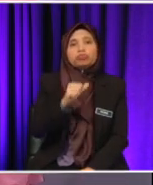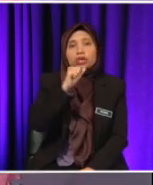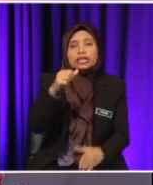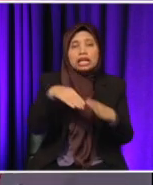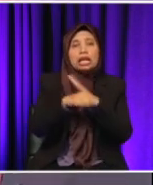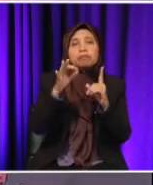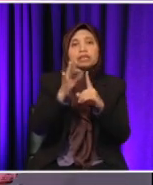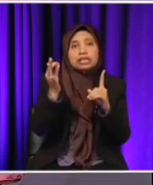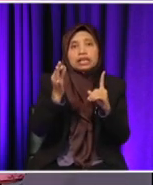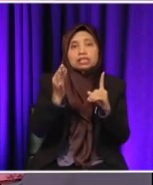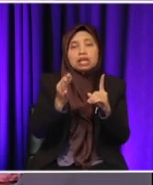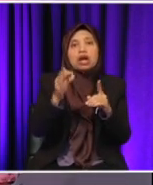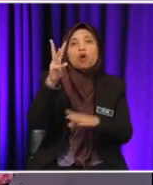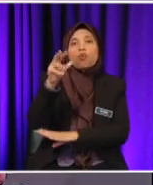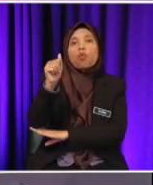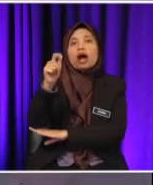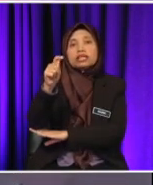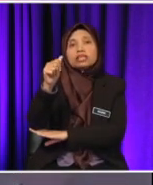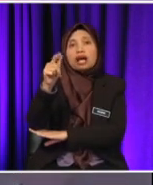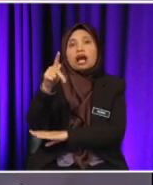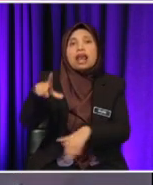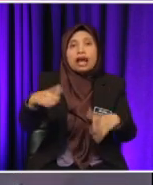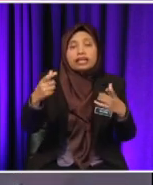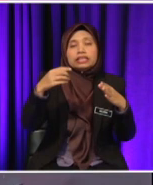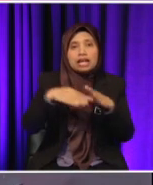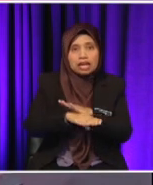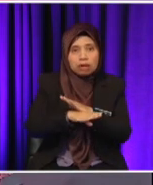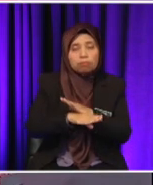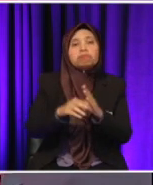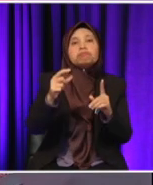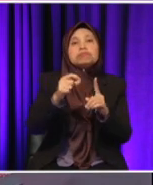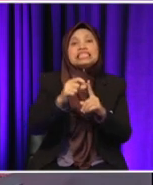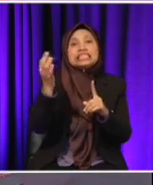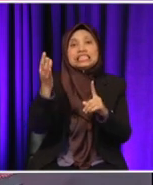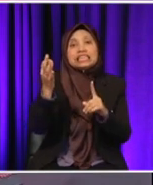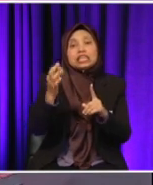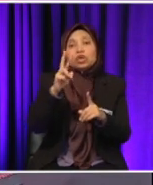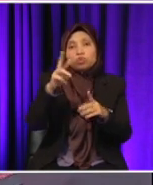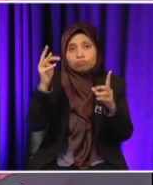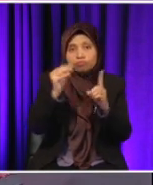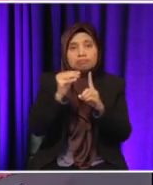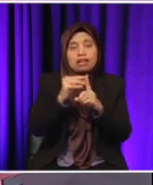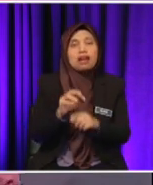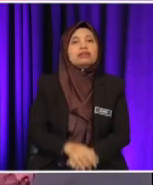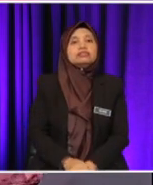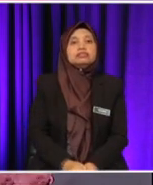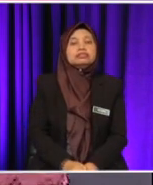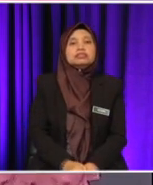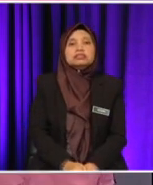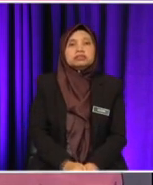petikan jadi watak lain selain daripada yang di dalam petikan dua maka dua